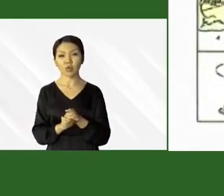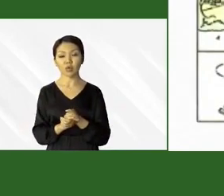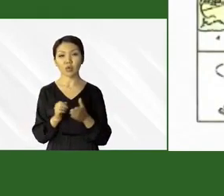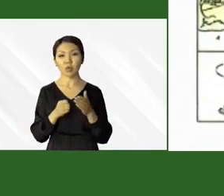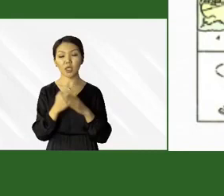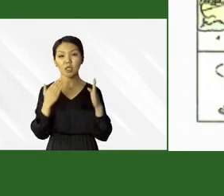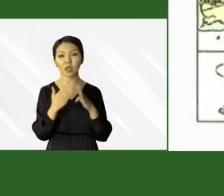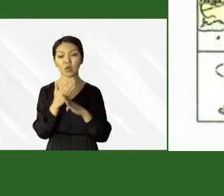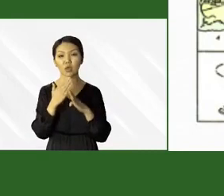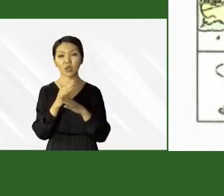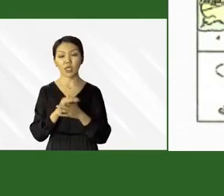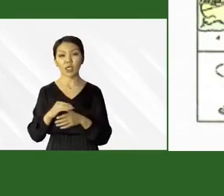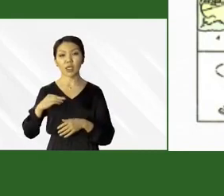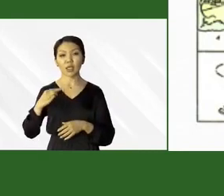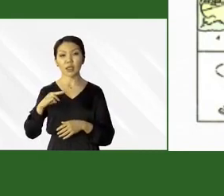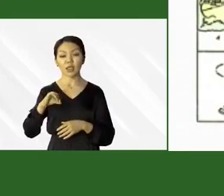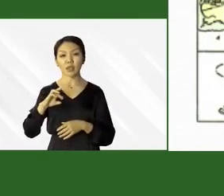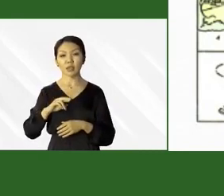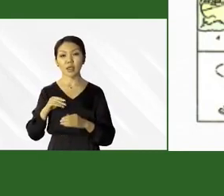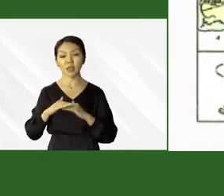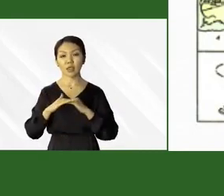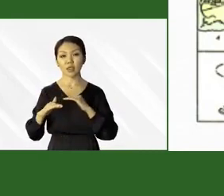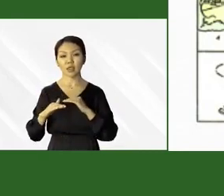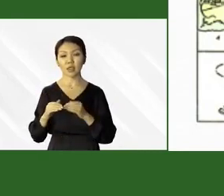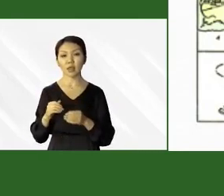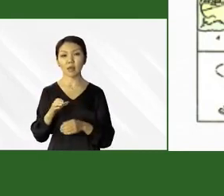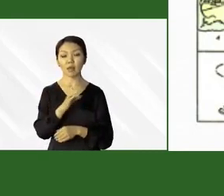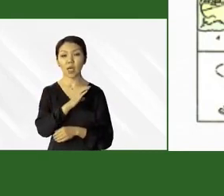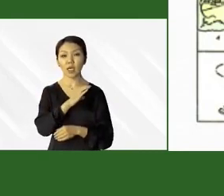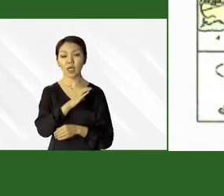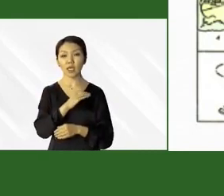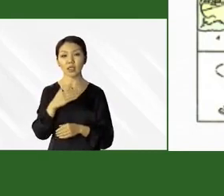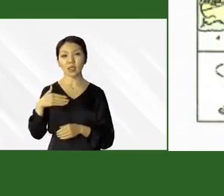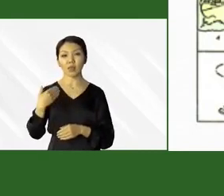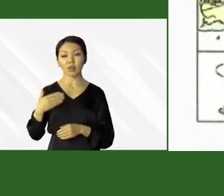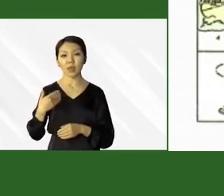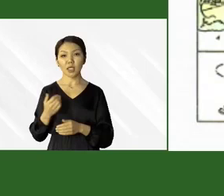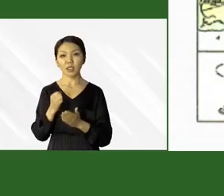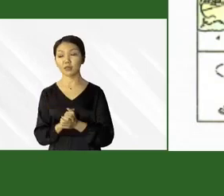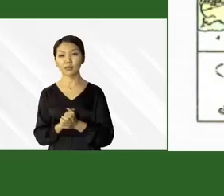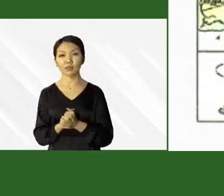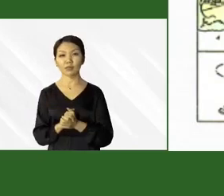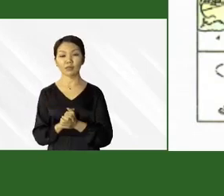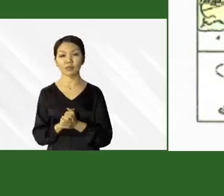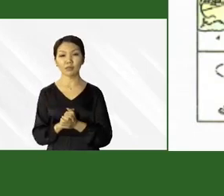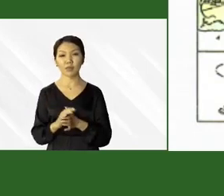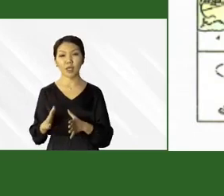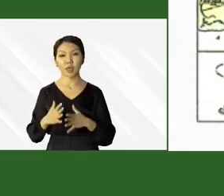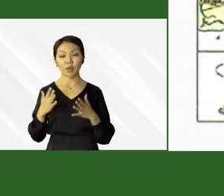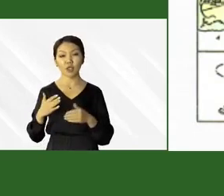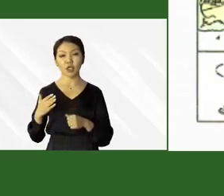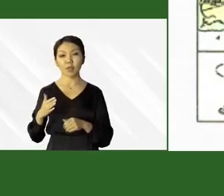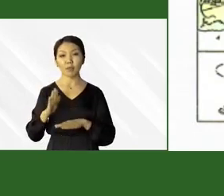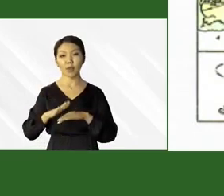долина богата полезными ископаемыми, но большинство из них не используется в хозяйстве. Большое